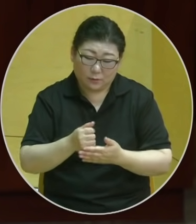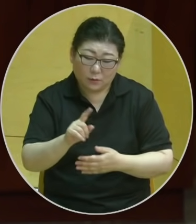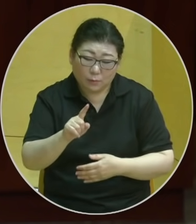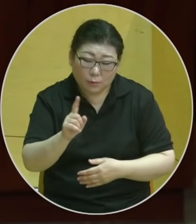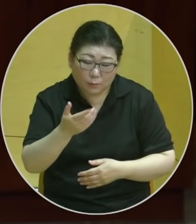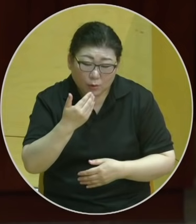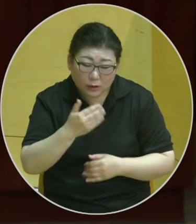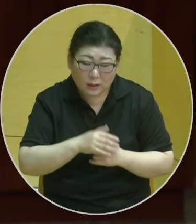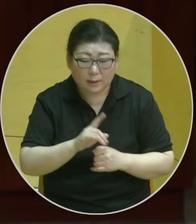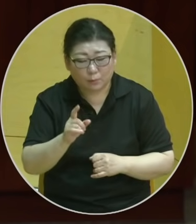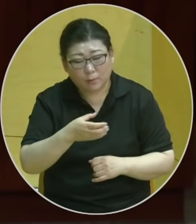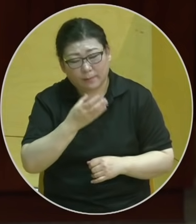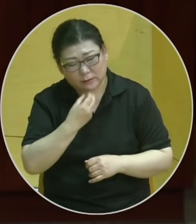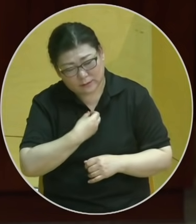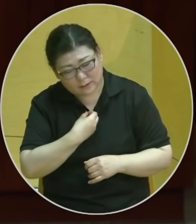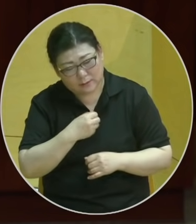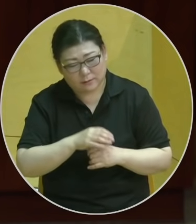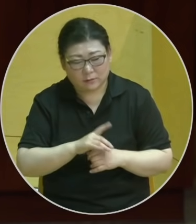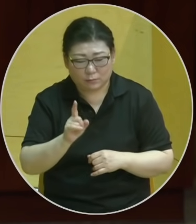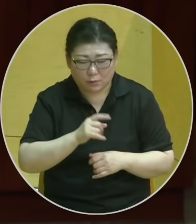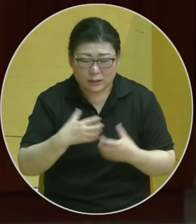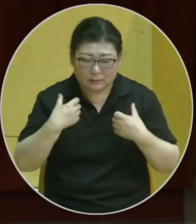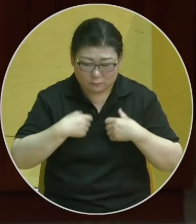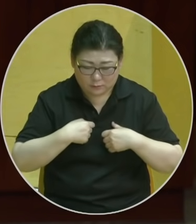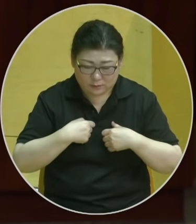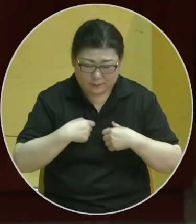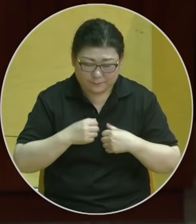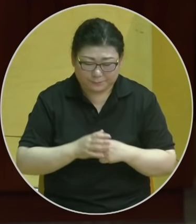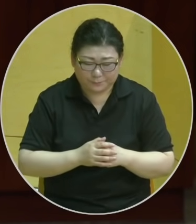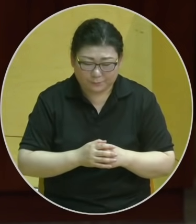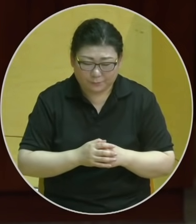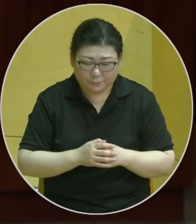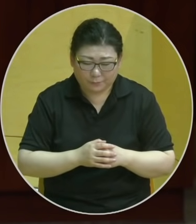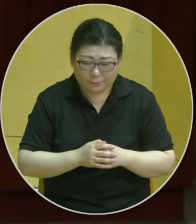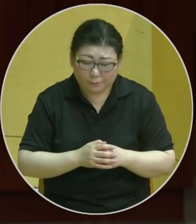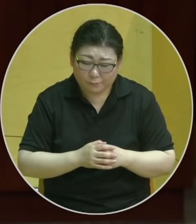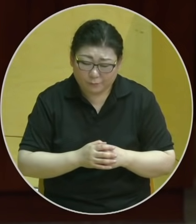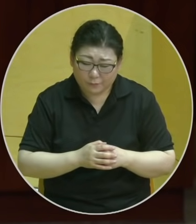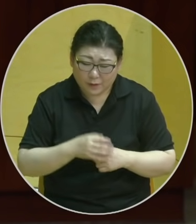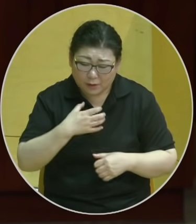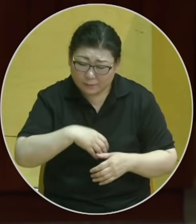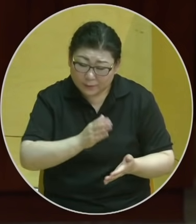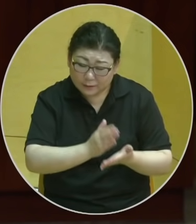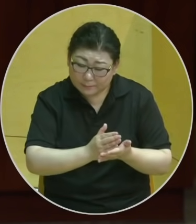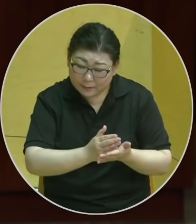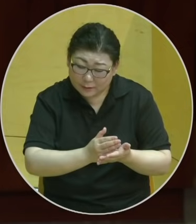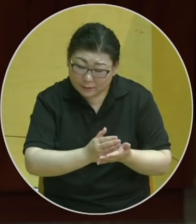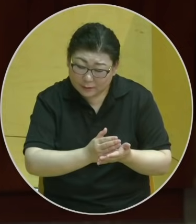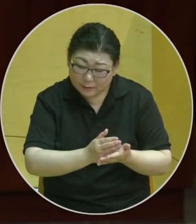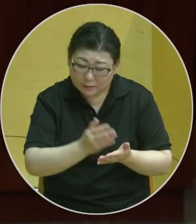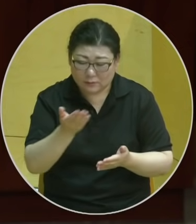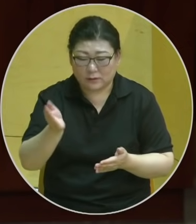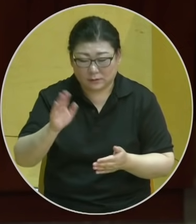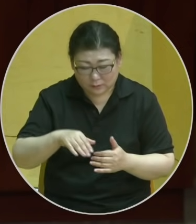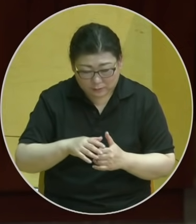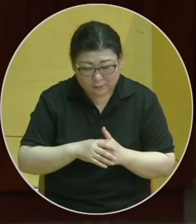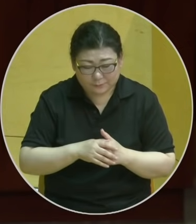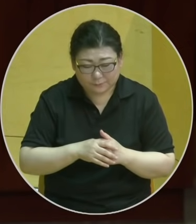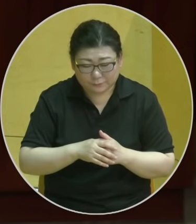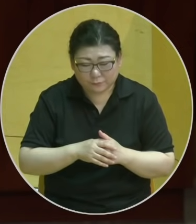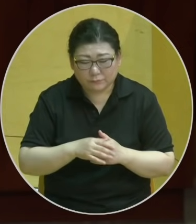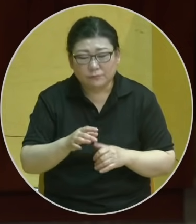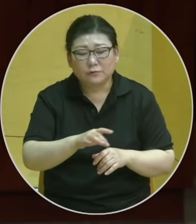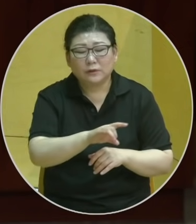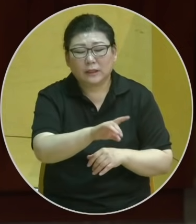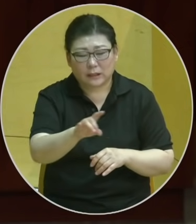먹을까, 무엇을 마실까, 무엇을 입을까 염려하지 말라 하셨는데 저희 각자에게 남아있는